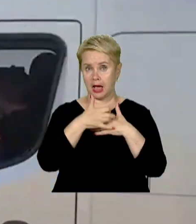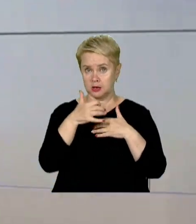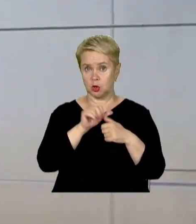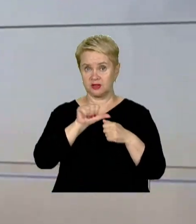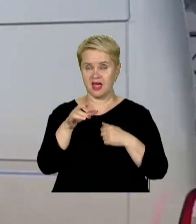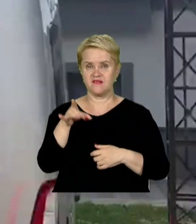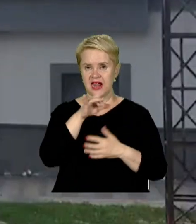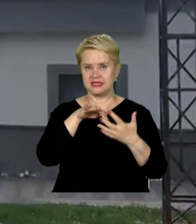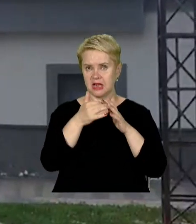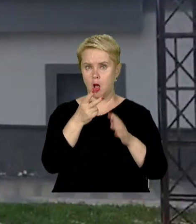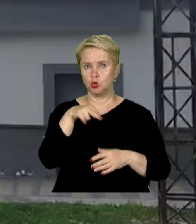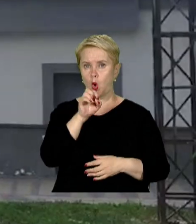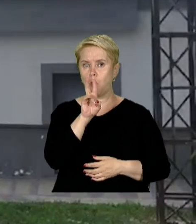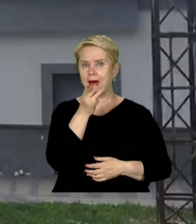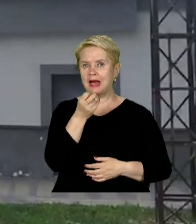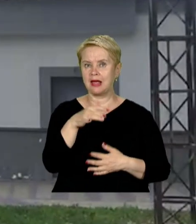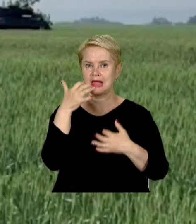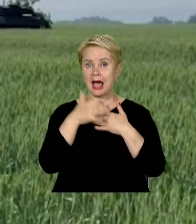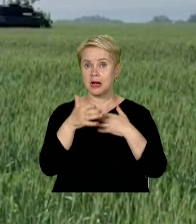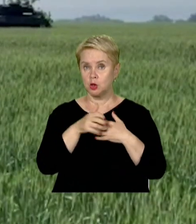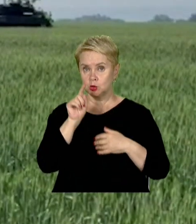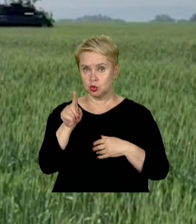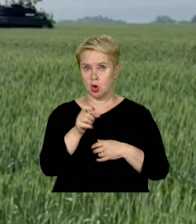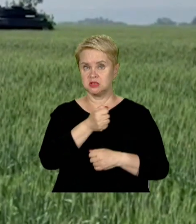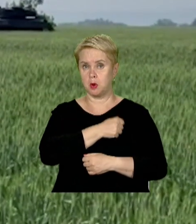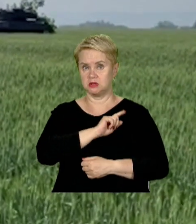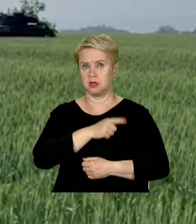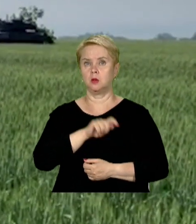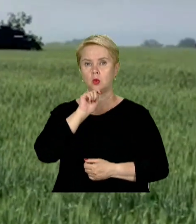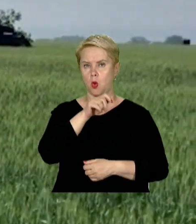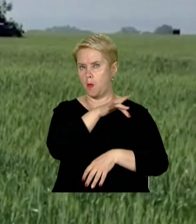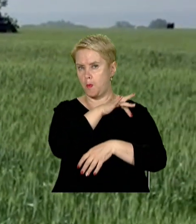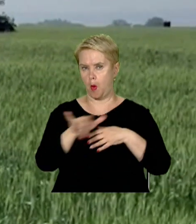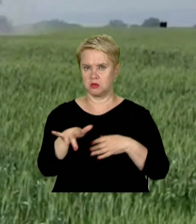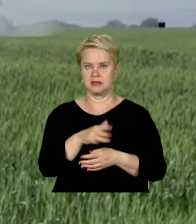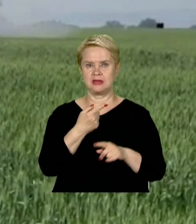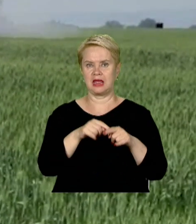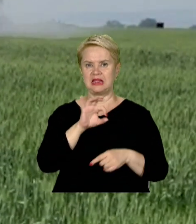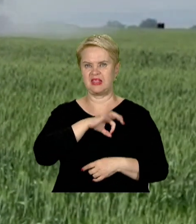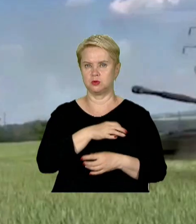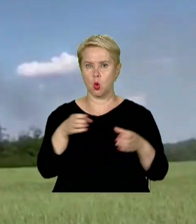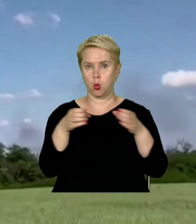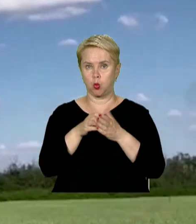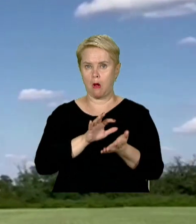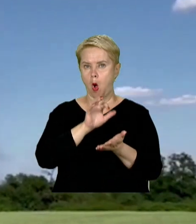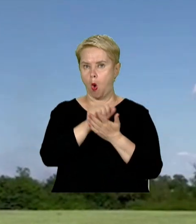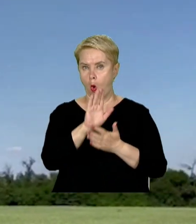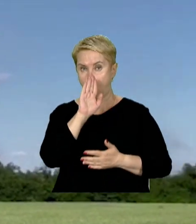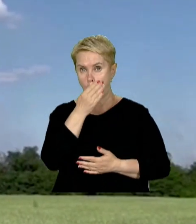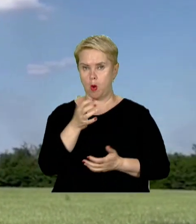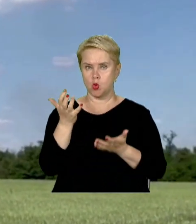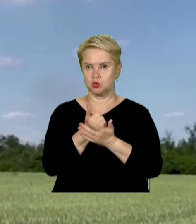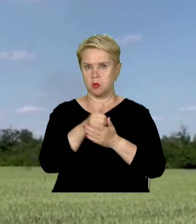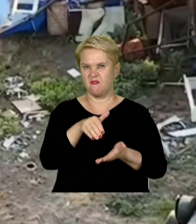того, в районі селища Добрянка на Херсонщині збройні сили майже повністю ліквідували диверсійну групу окупантів та